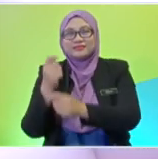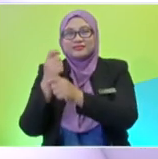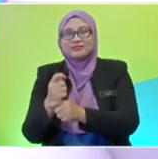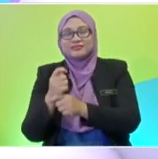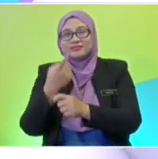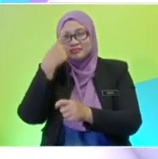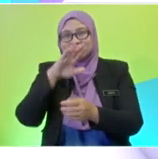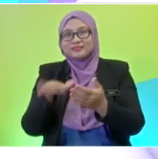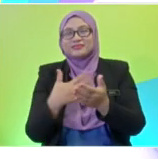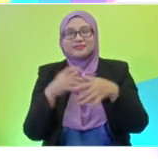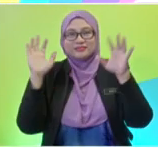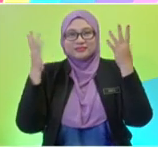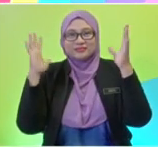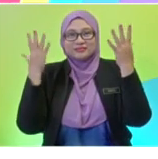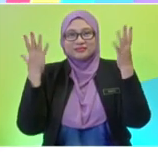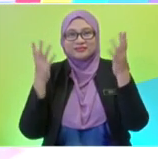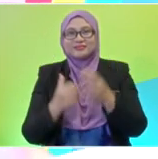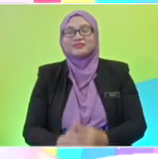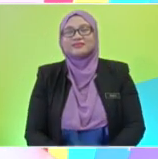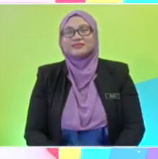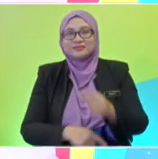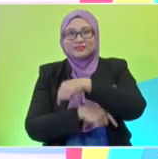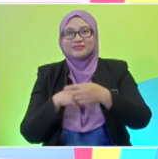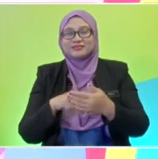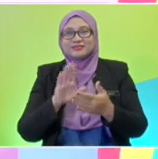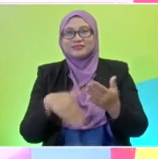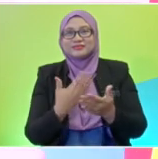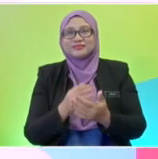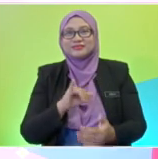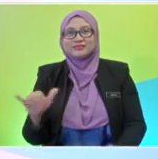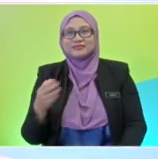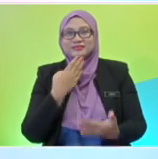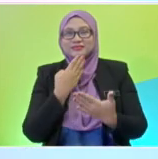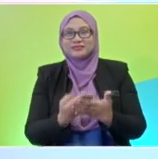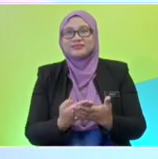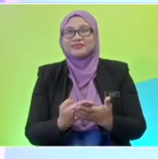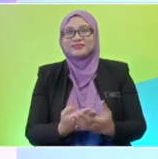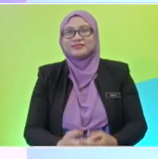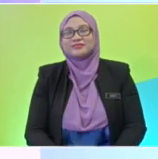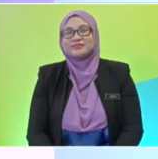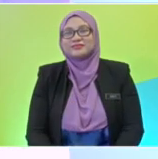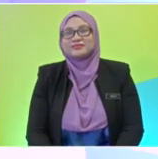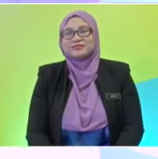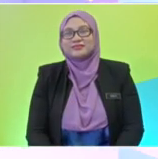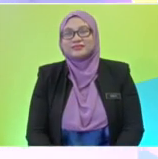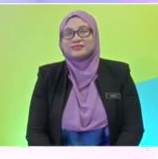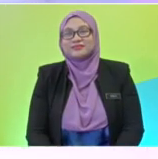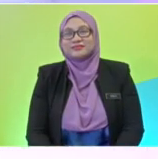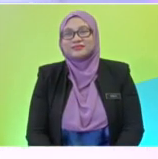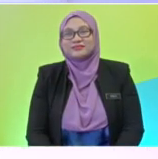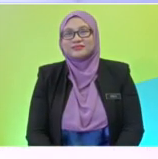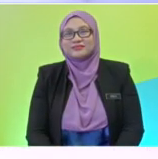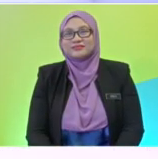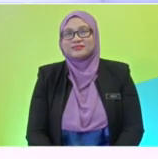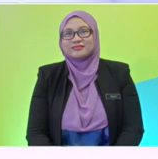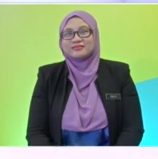semua kebutuhan untuk semua murid hari ini semuanya terbaik oke saya lihat stiker disitu pun semuanya hampir sama kita